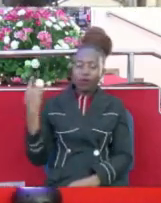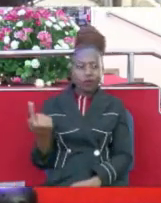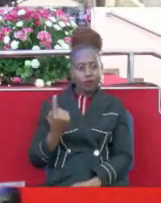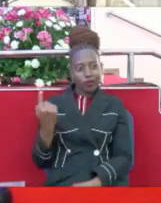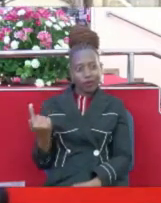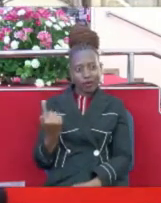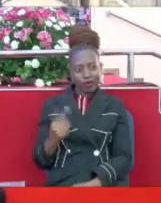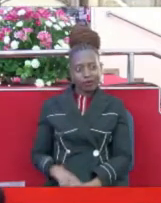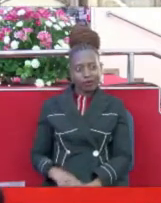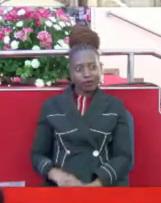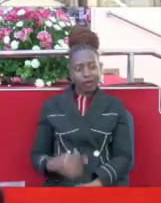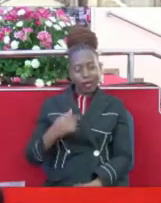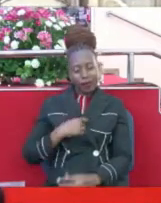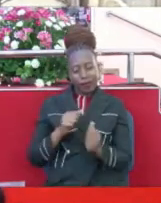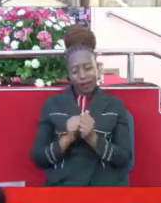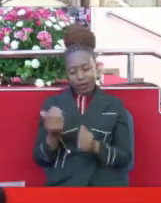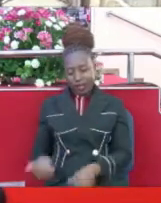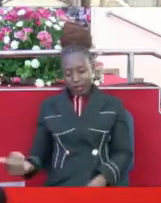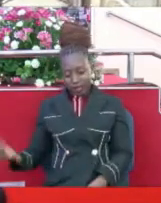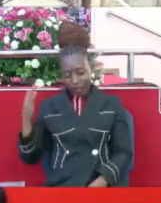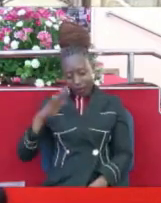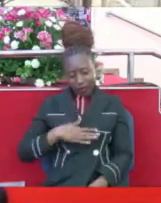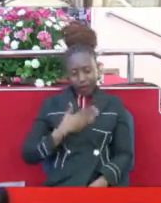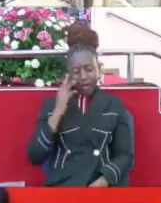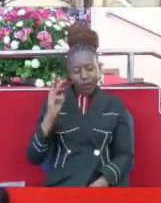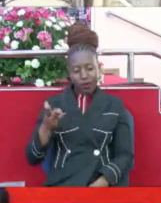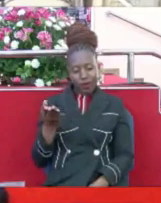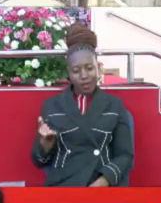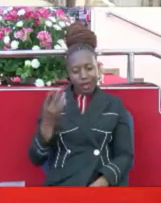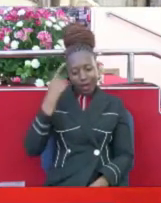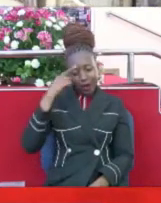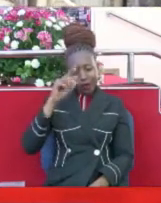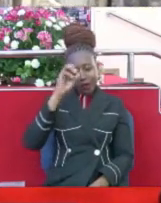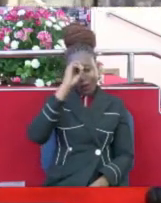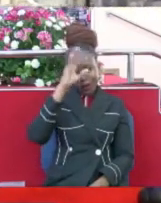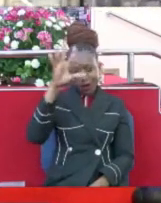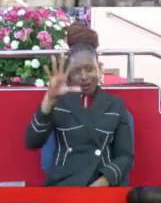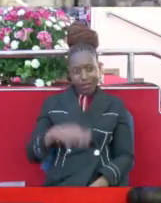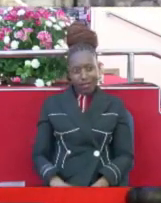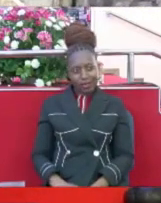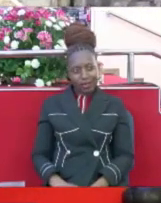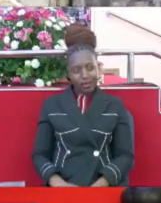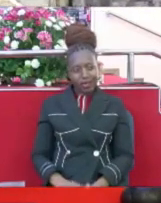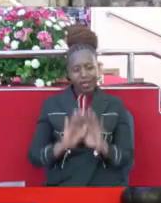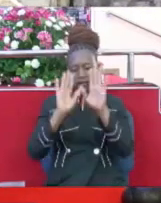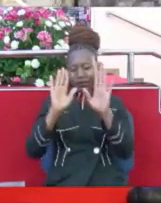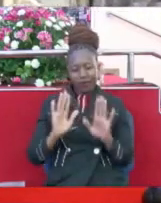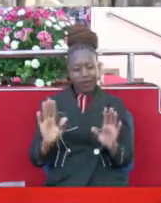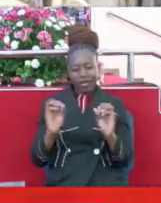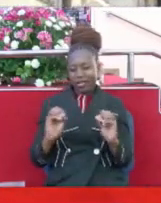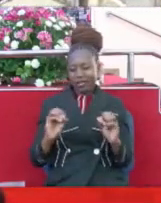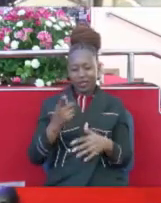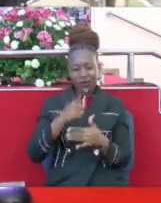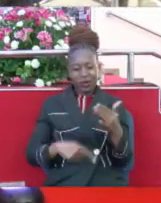my children are for signs and wonders. Kwamba mimi na wana wangu ni kwa ishara na miujiza. So it does not matter what World Bank is